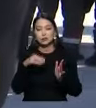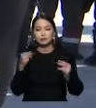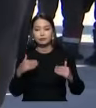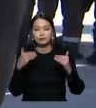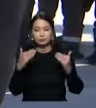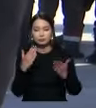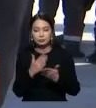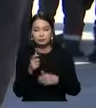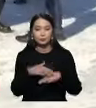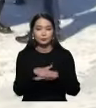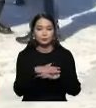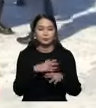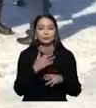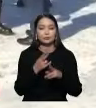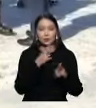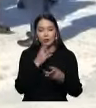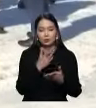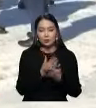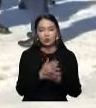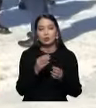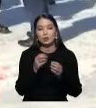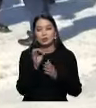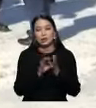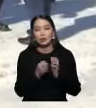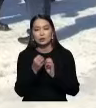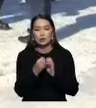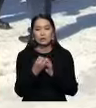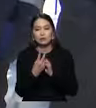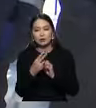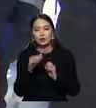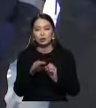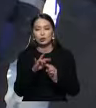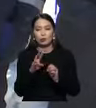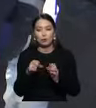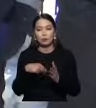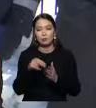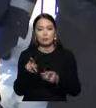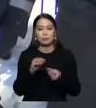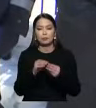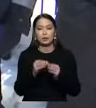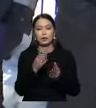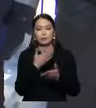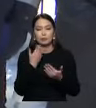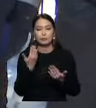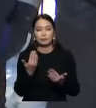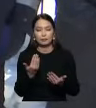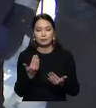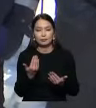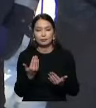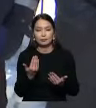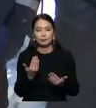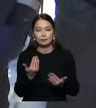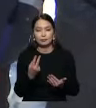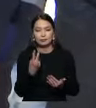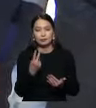местных жителей, которые закупают сразу по 10-12 тонн, это неподъемная сумма. 60 тысяч, 2 тонны, например,